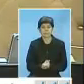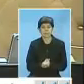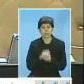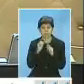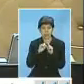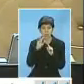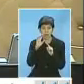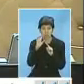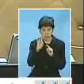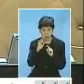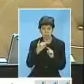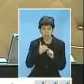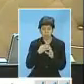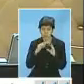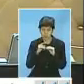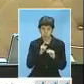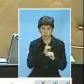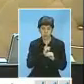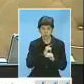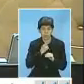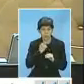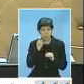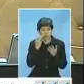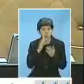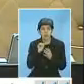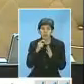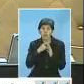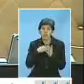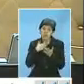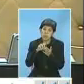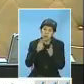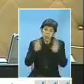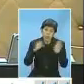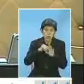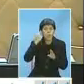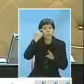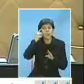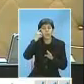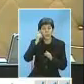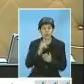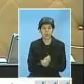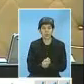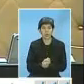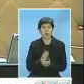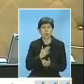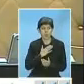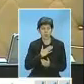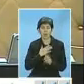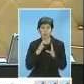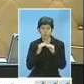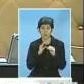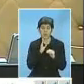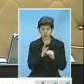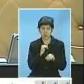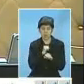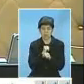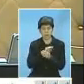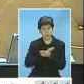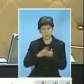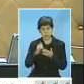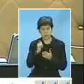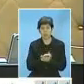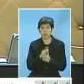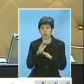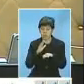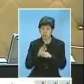ข้อ8ผมต้องควบคุมการประชุมผมไม่ทราบหรอกว่าท่านสุนัยเปิดไม่เปิดนะครับผมต้องควบคุมการประชุมให้เป็นที่เรียบร้อย